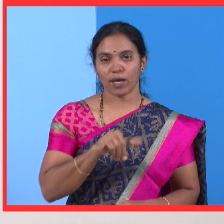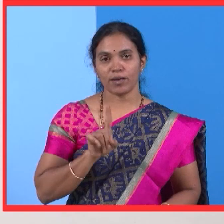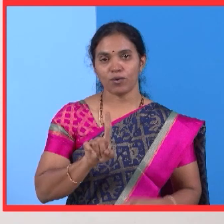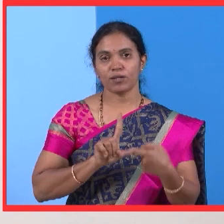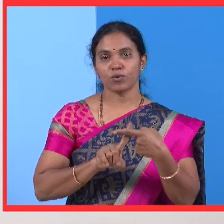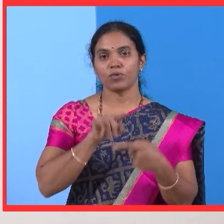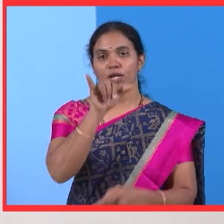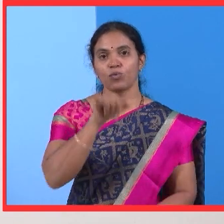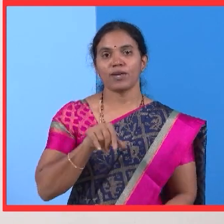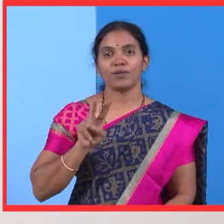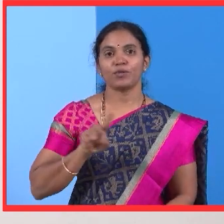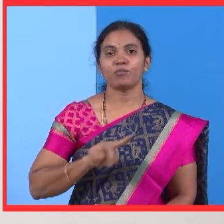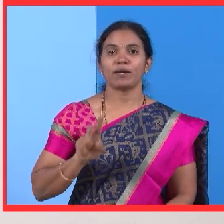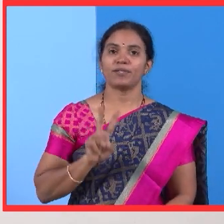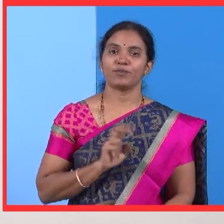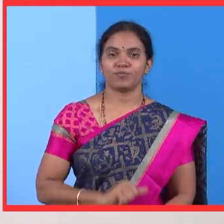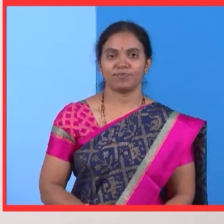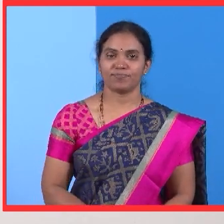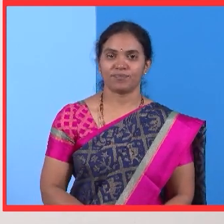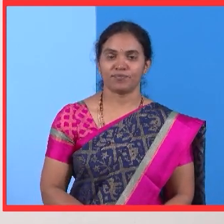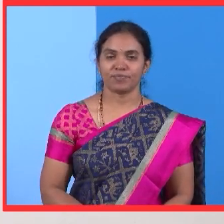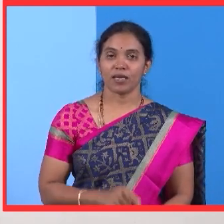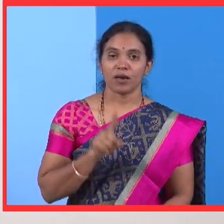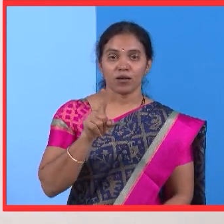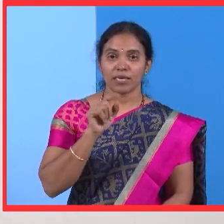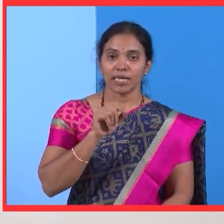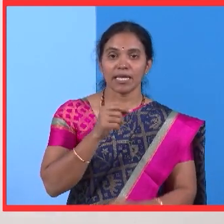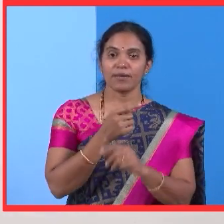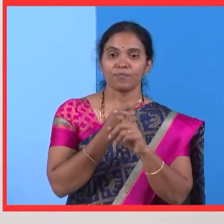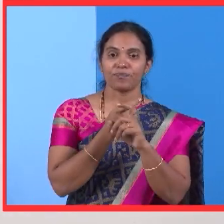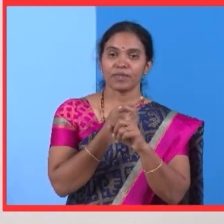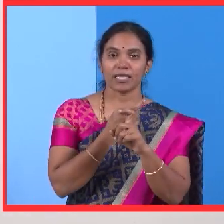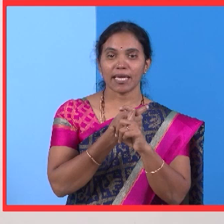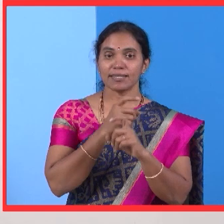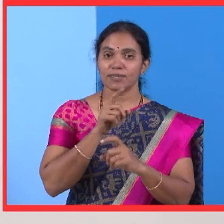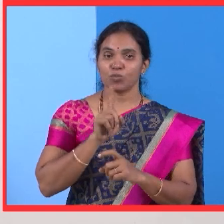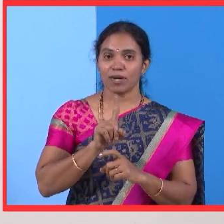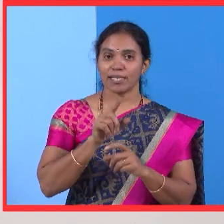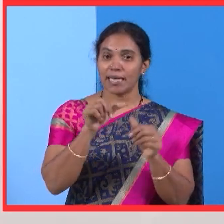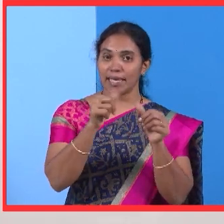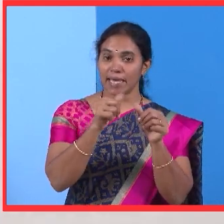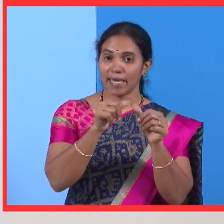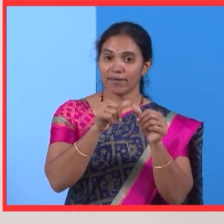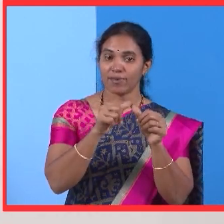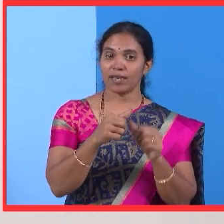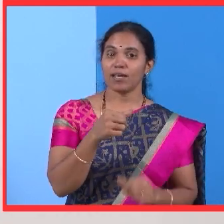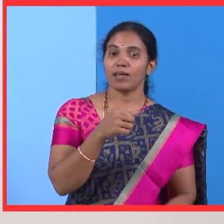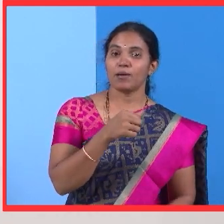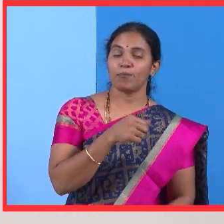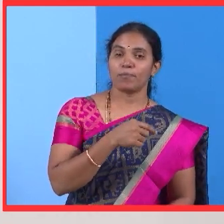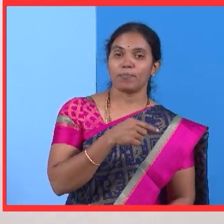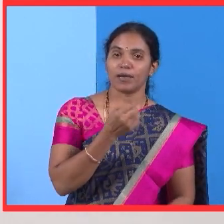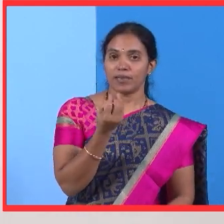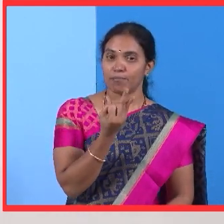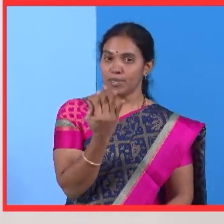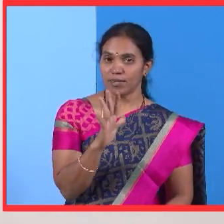எக்ஸ் ஒன்னுங்கிறது -2 ஒய் ஒன்னுங்கிறது 3 வச்சுக்கலாம் எப்படி மாற்றியும் வச்சுக்கலாம் எக்ஸ் டூங்கிறது -6 ஒய்